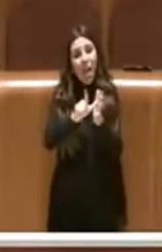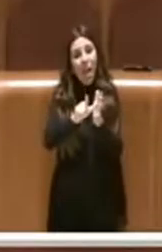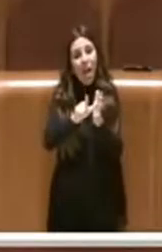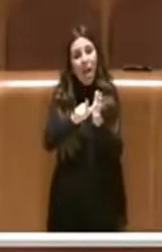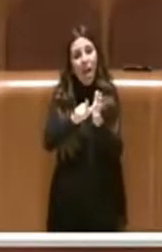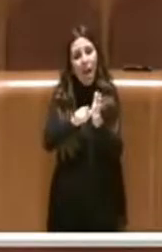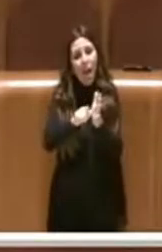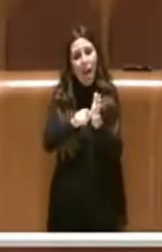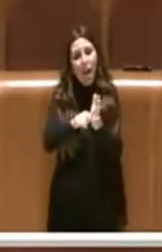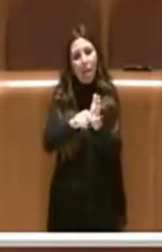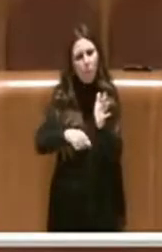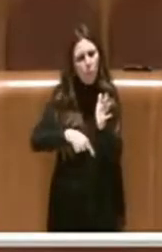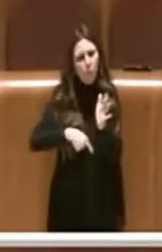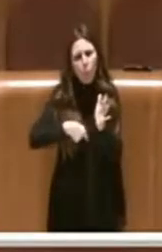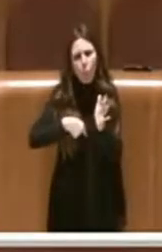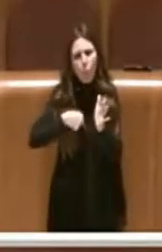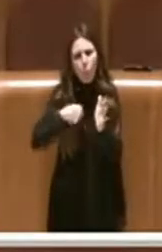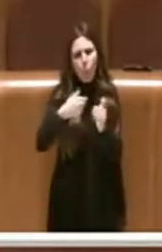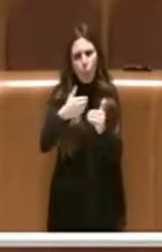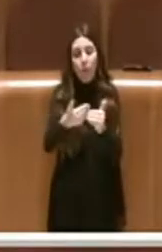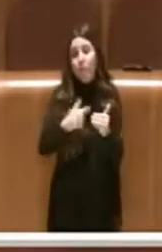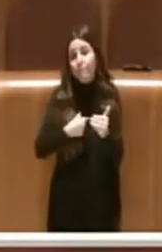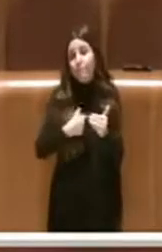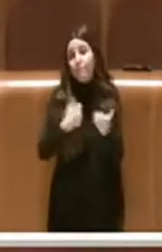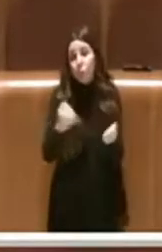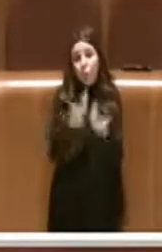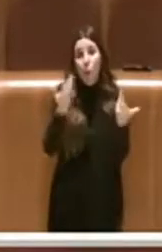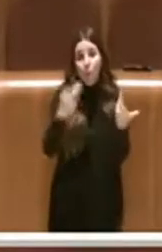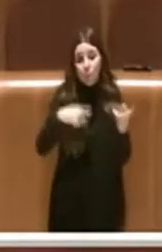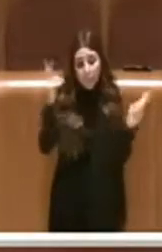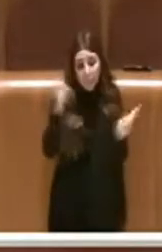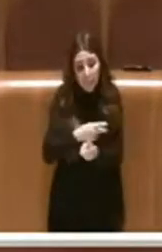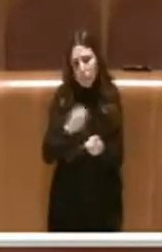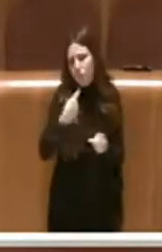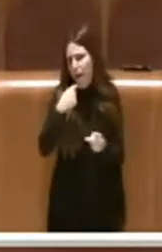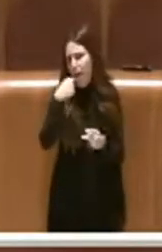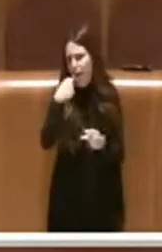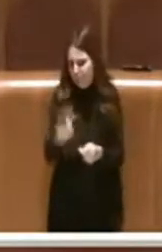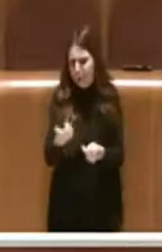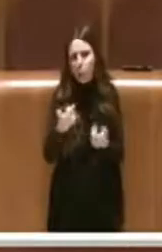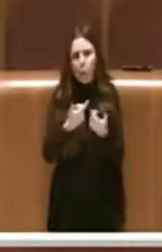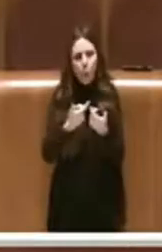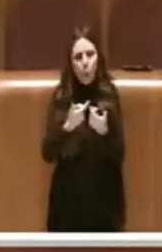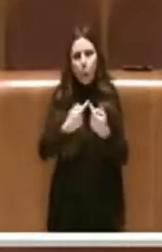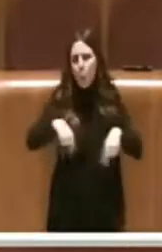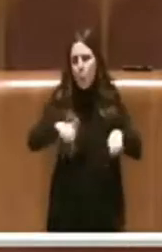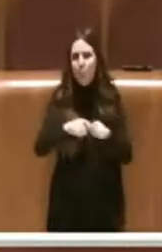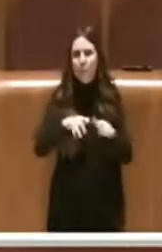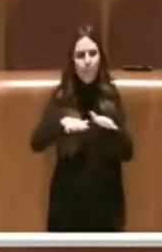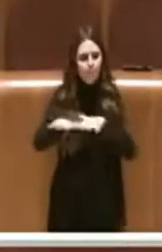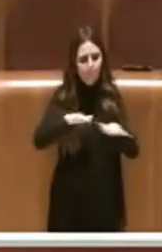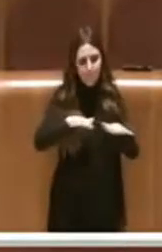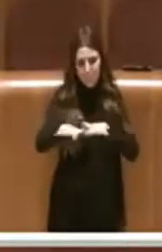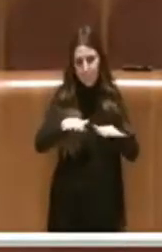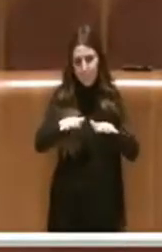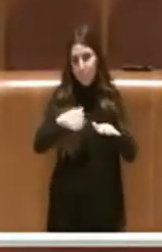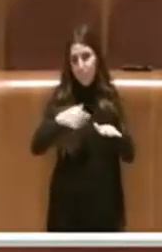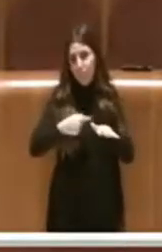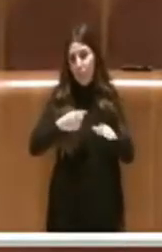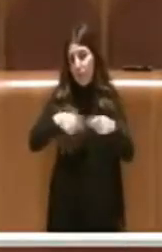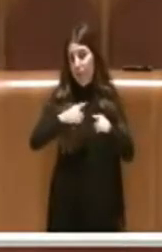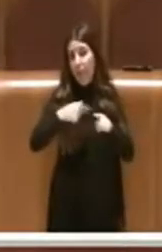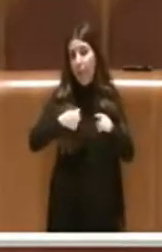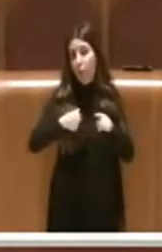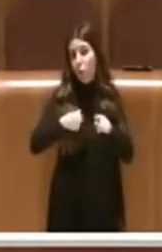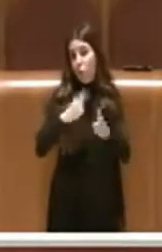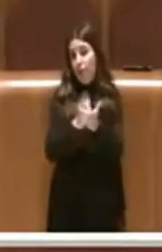siano passati, purtroppo è vero, ce lo siamo detto in Commissione Mobilità, questa discussione l'avremmo dovuta fare prima,